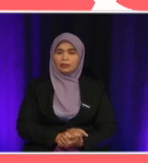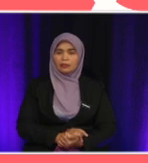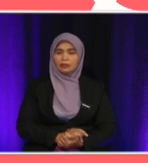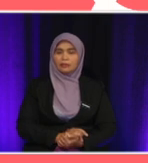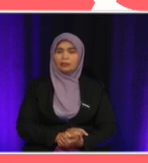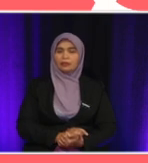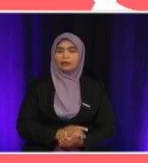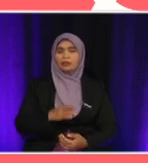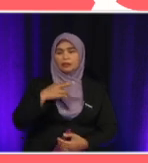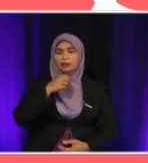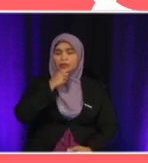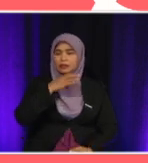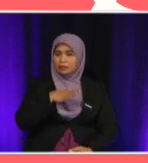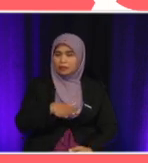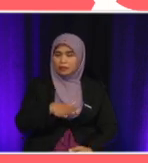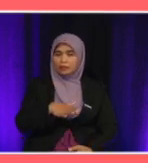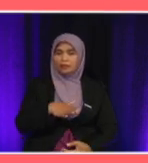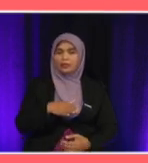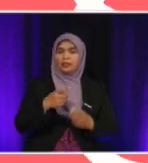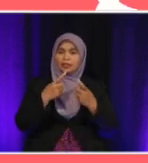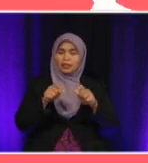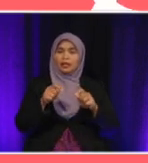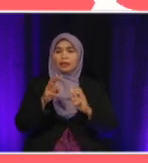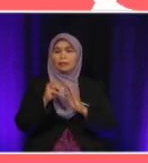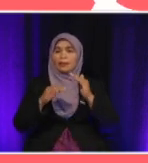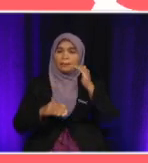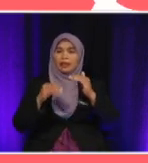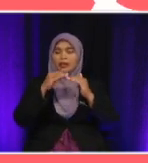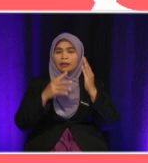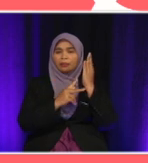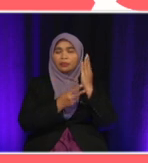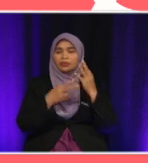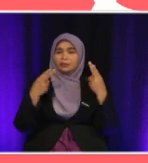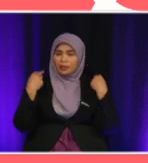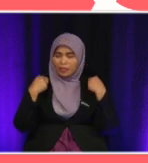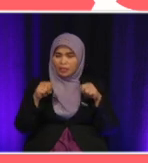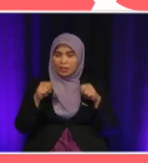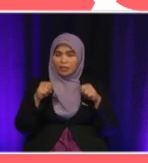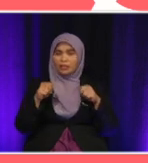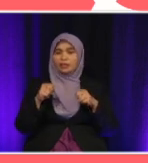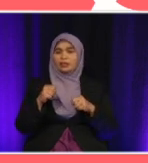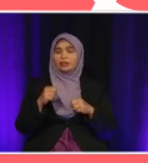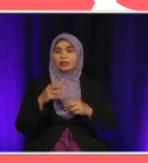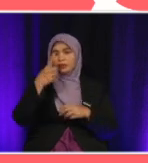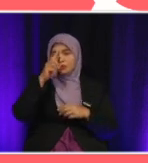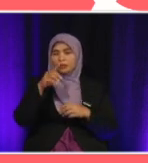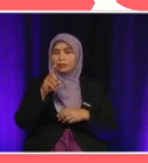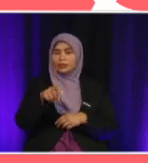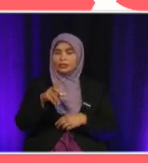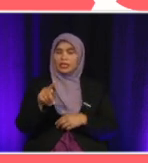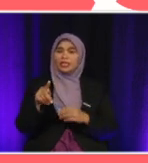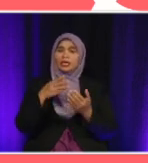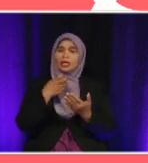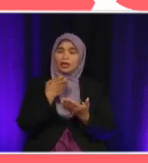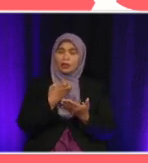Rasulullah Shallallahu Alaihi Wasallam telah membina pusat penjagaan perniagaan untuk memastikan ekonomi